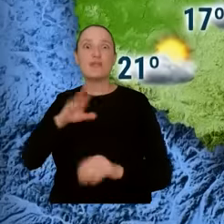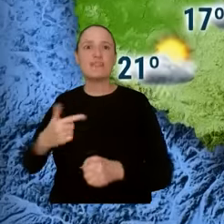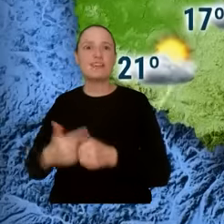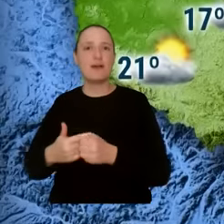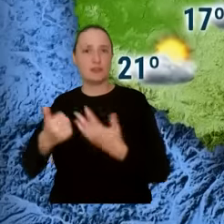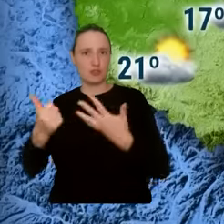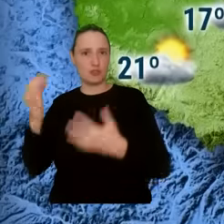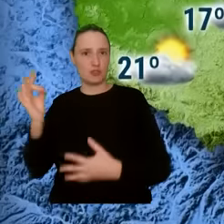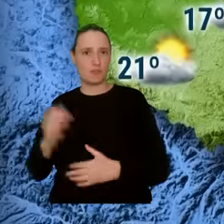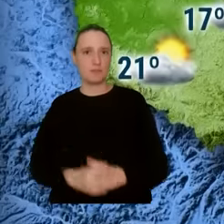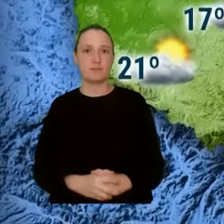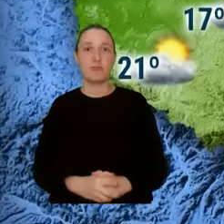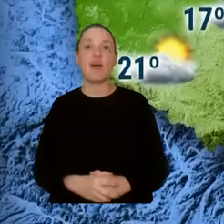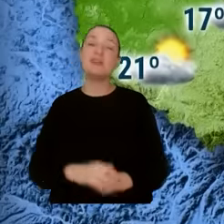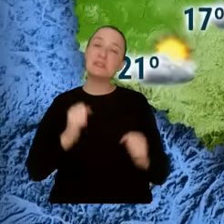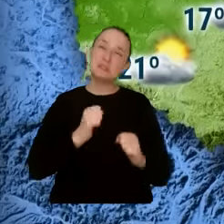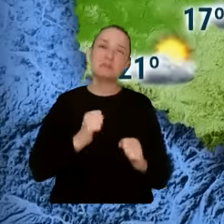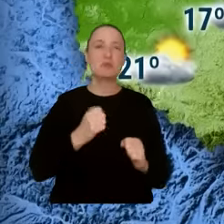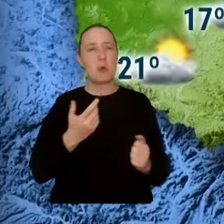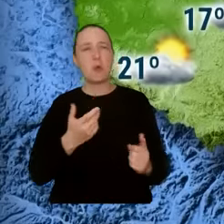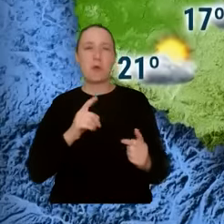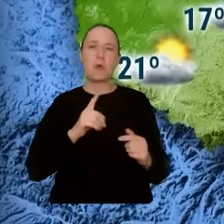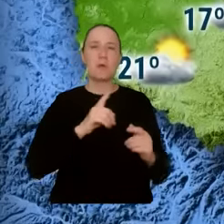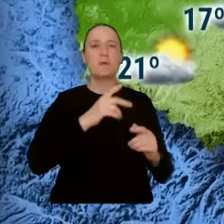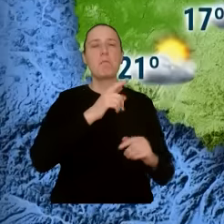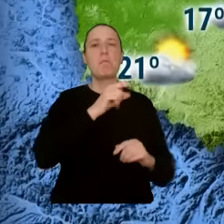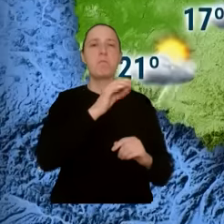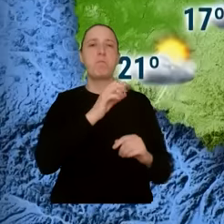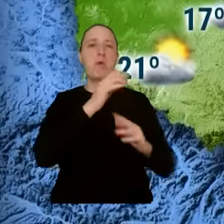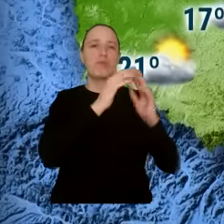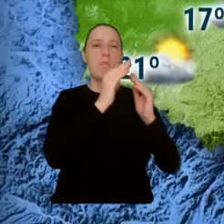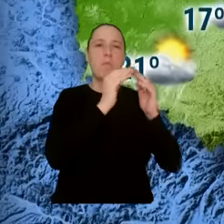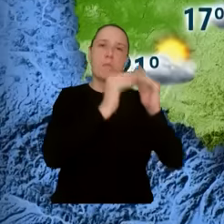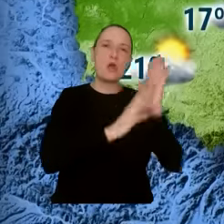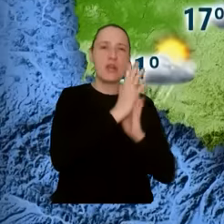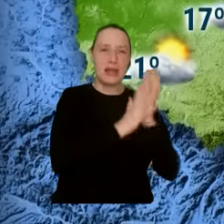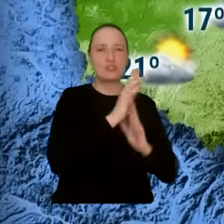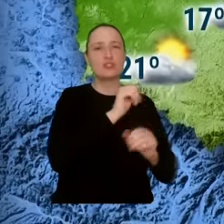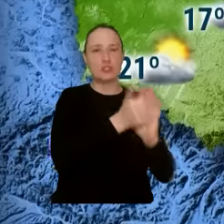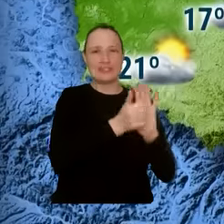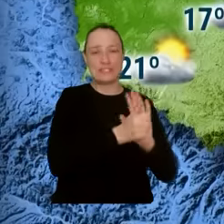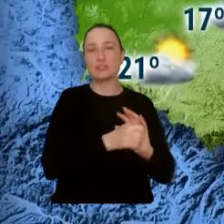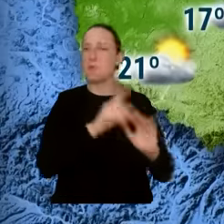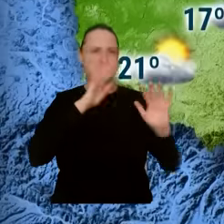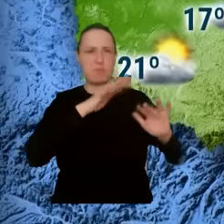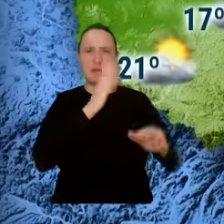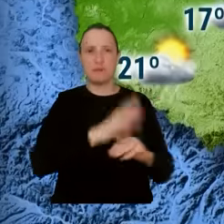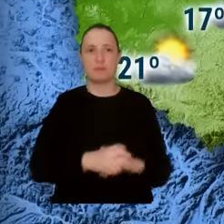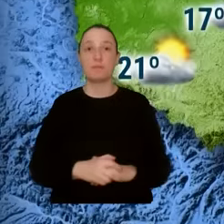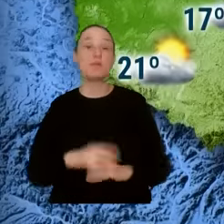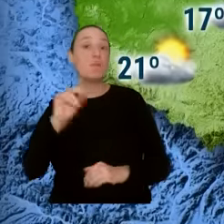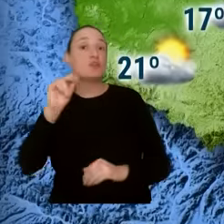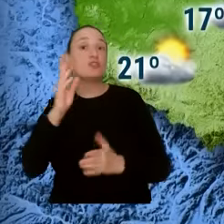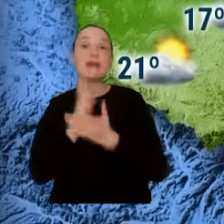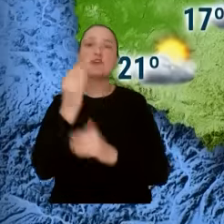stopni. Najchłodniej będzie na Podlasiu, 17 stopni. Niebo zasnuje się chmurami, ale padać nie powinno. W poniedziałek przelotnie popada tylko na